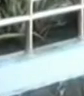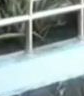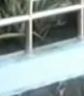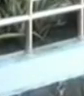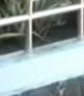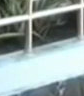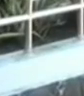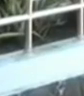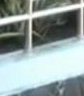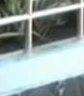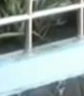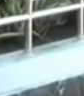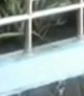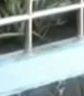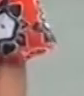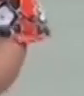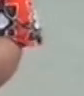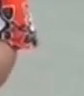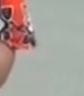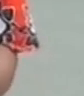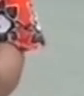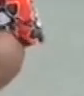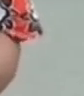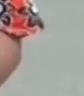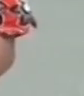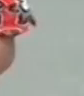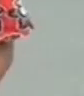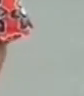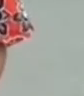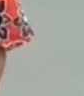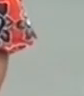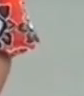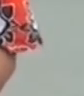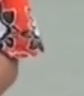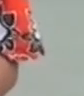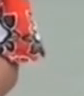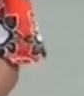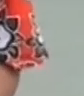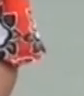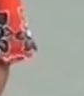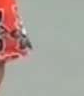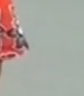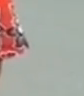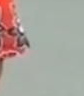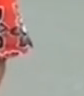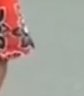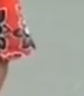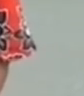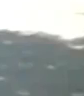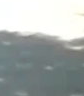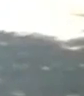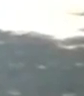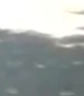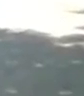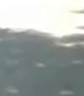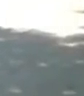Ayo kita nyoblos, golput bukan pilihan. Hari pemungutan suara pemilihan Bupati Wakil Bupati Brebes, Rabu 15 Februari